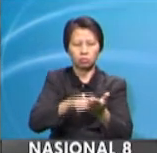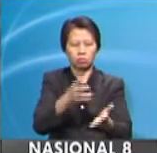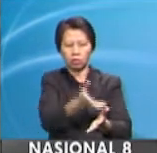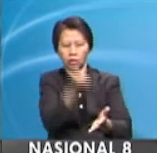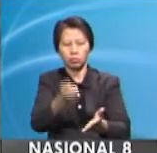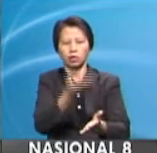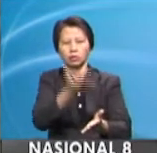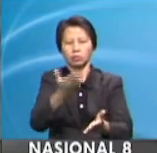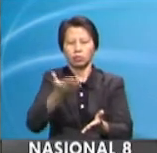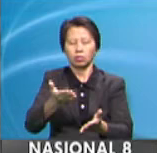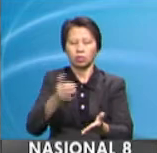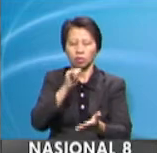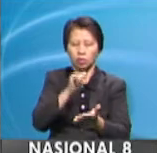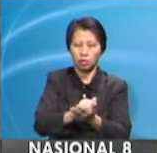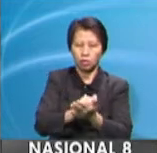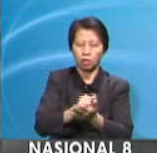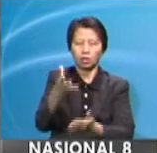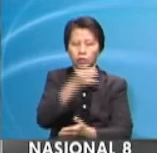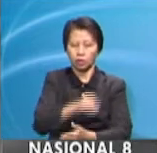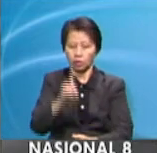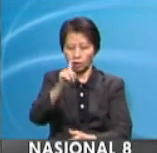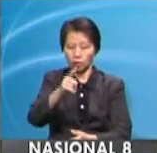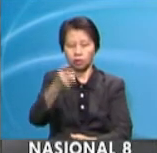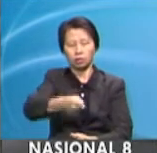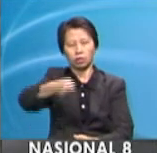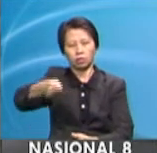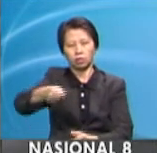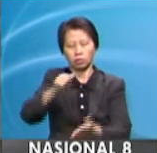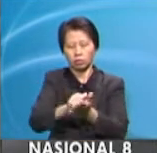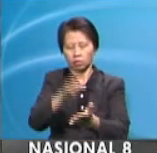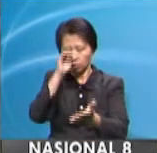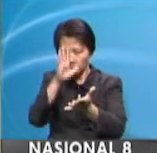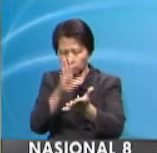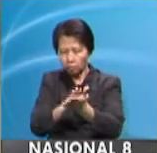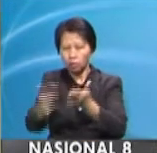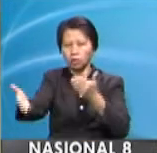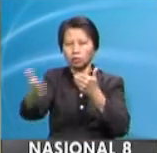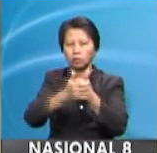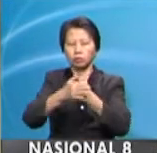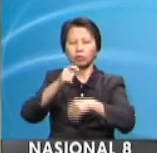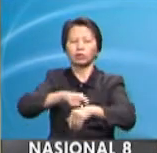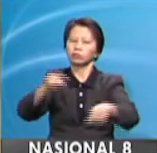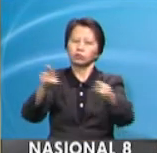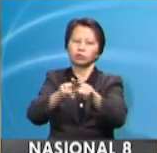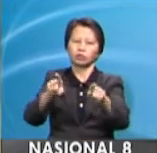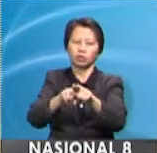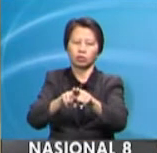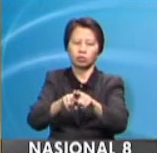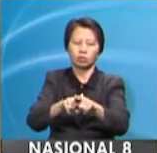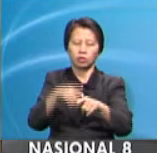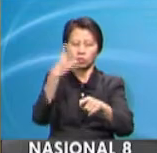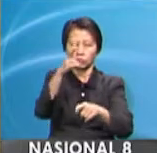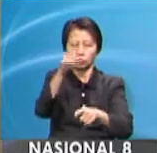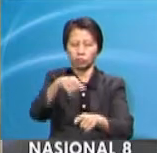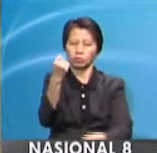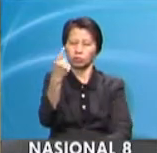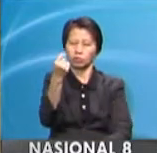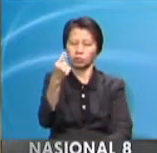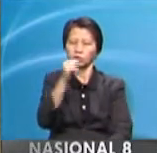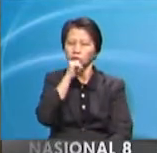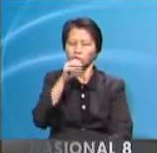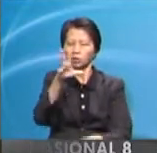satu bungkusan berkenaan manakala satu lagi bungkusan yang dipercayai tiba pada waktu yang sama iaitu pada 17 November